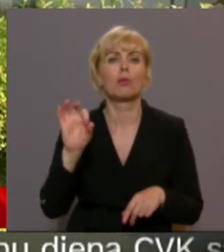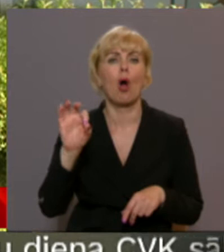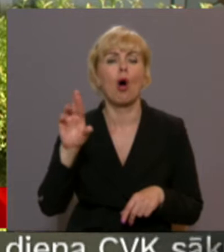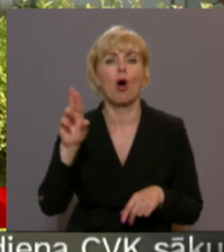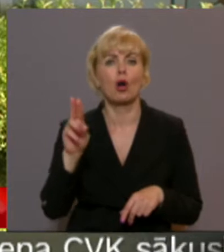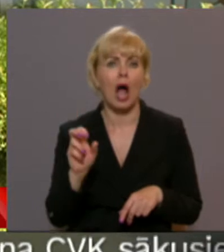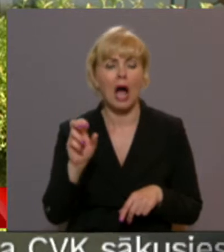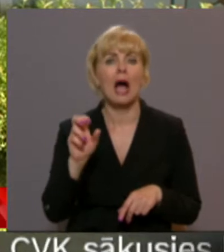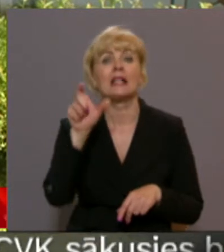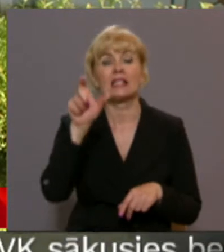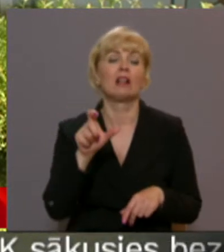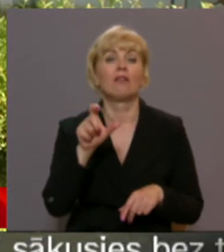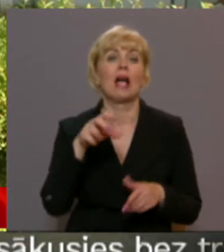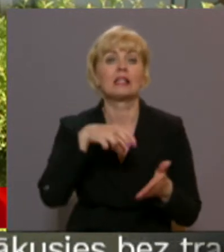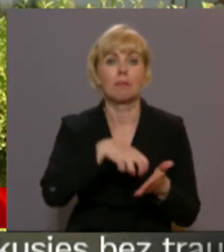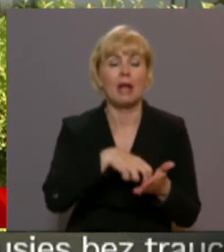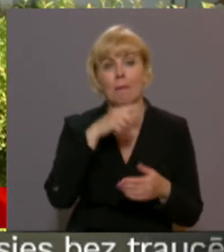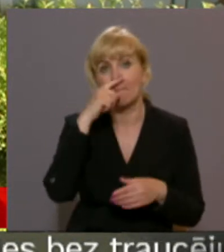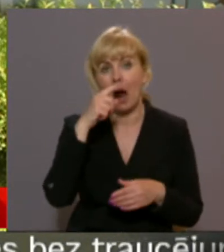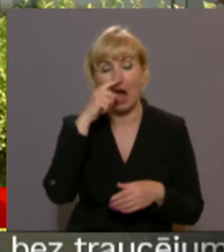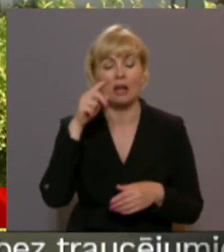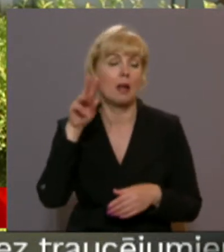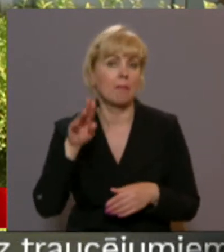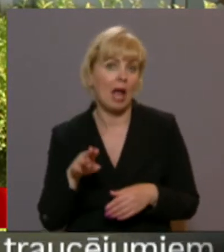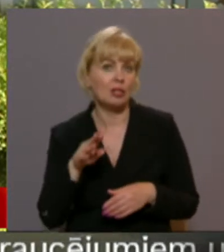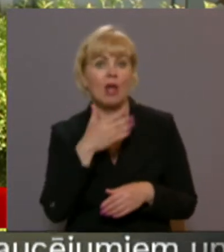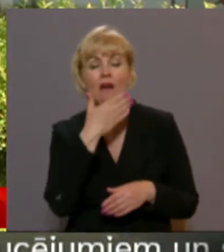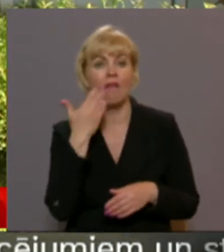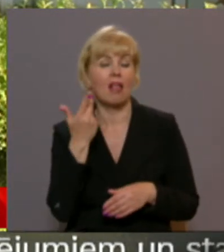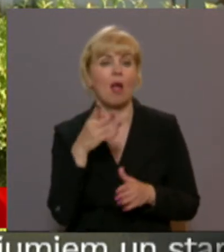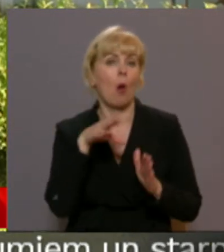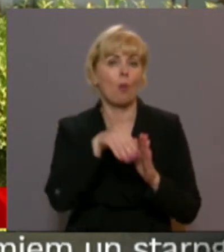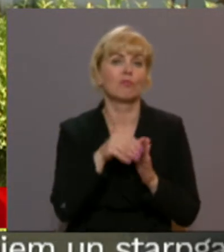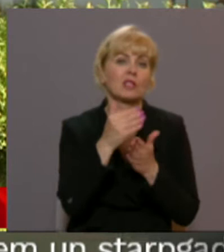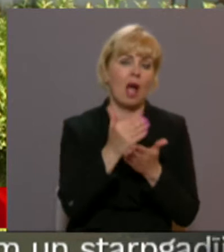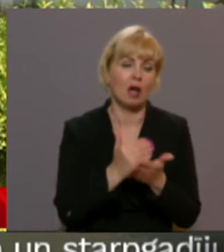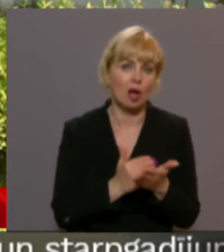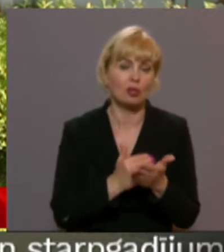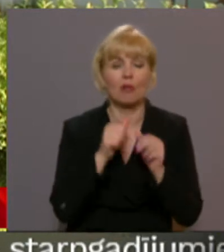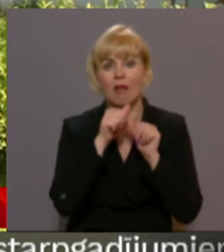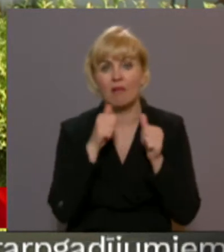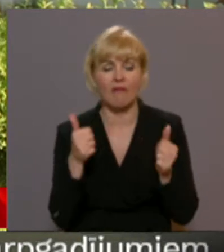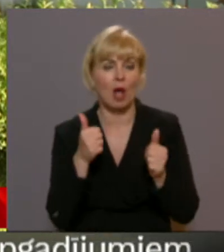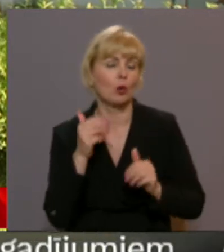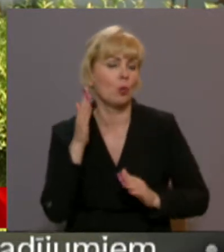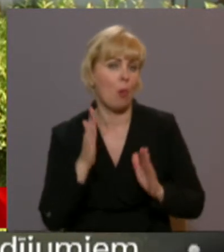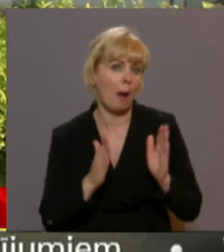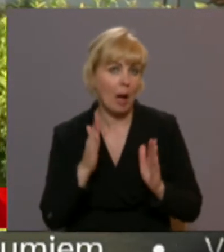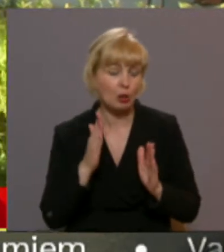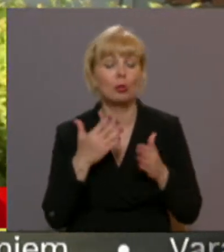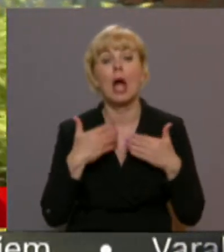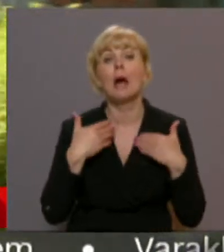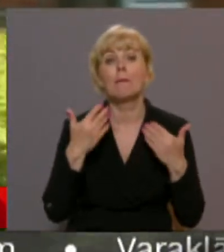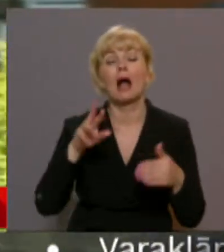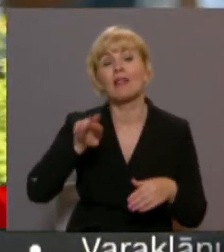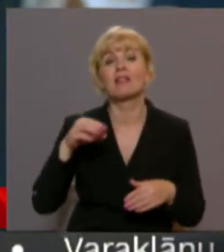ka cilvēks pieredistrējas Marta mēnesi, un tagad viņš vēl nav sarakstos. Nevar novēlēt. Paldies,